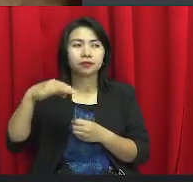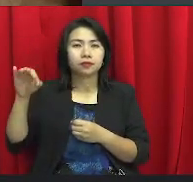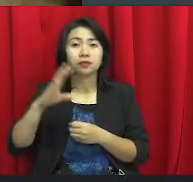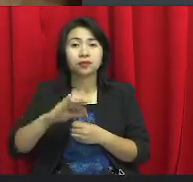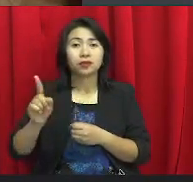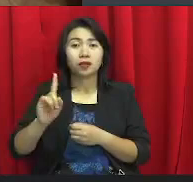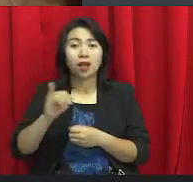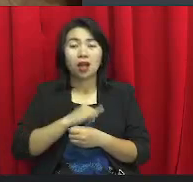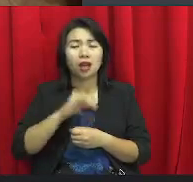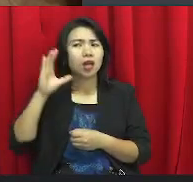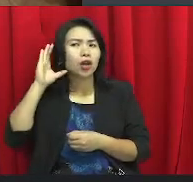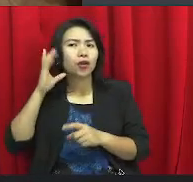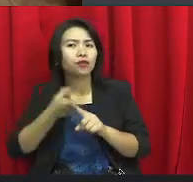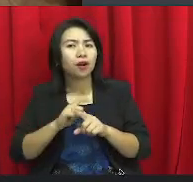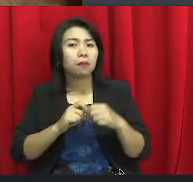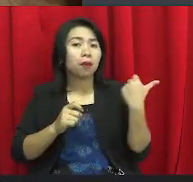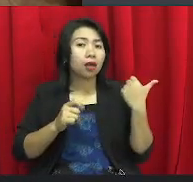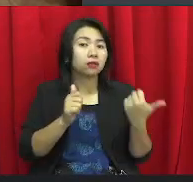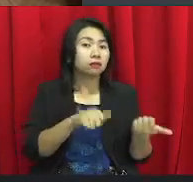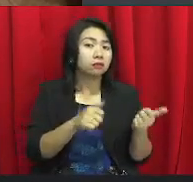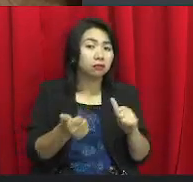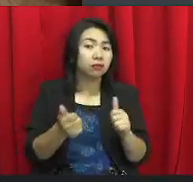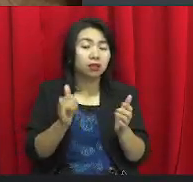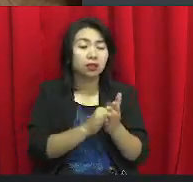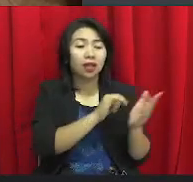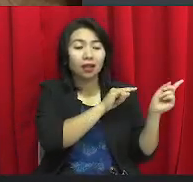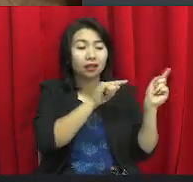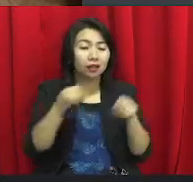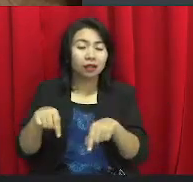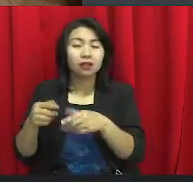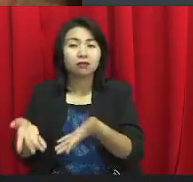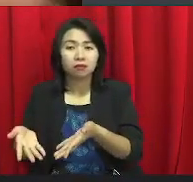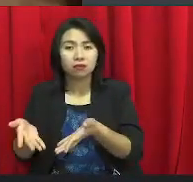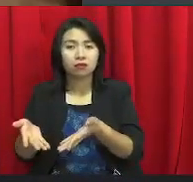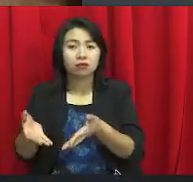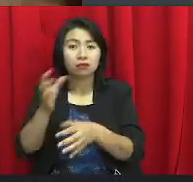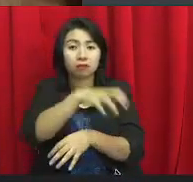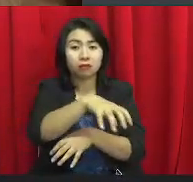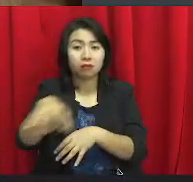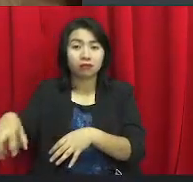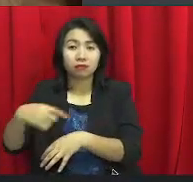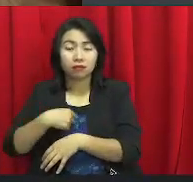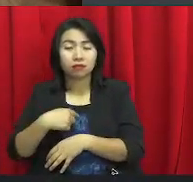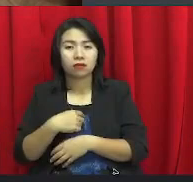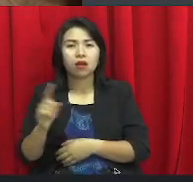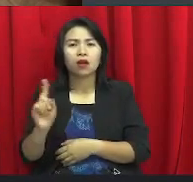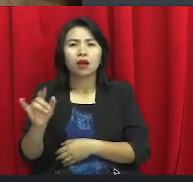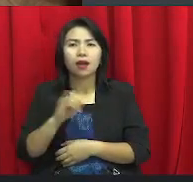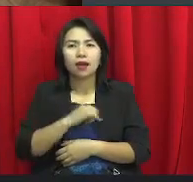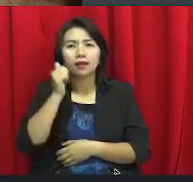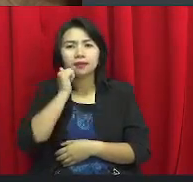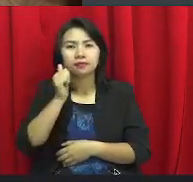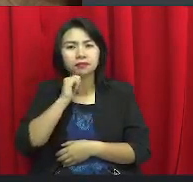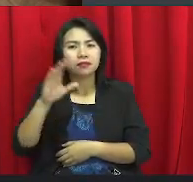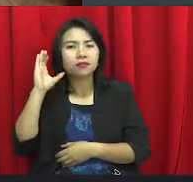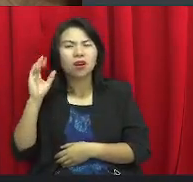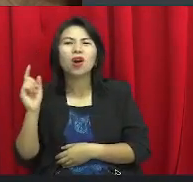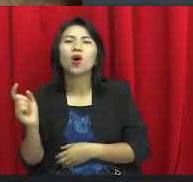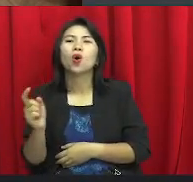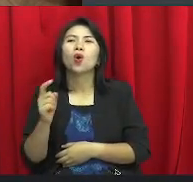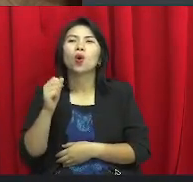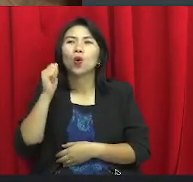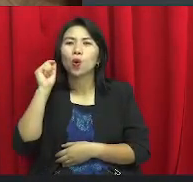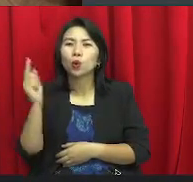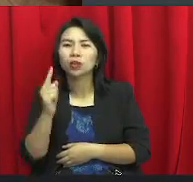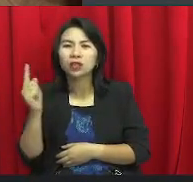dito, na pumupunta dito sa amin, kapitbahay namin. So ang lagi ko narinig ay visitation. Wala ako